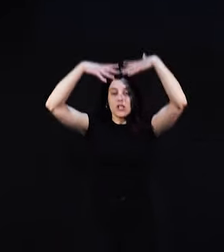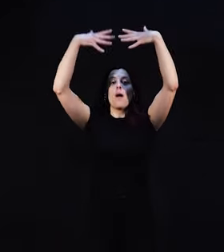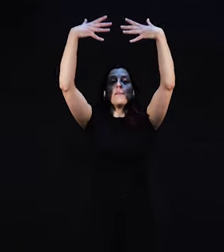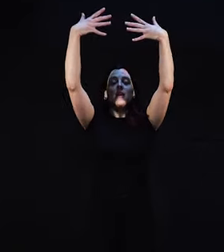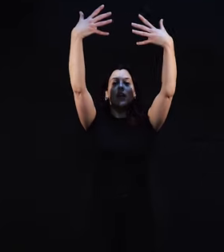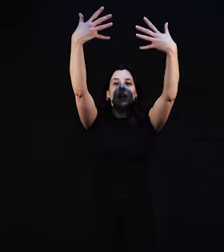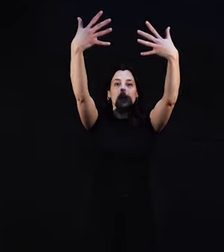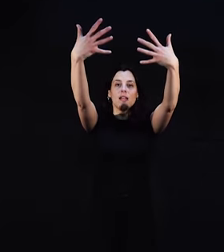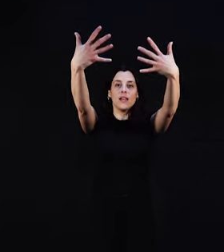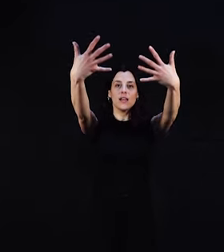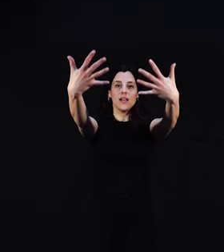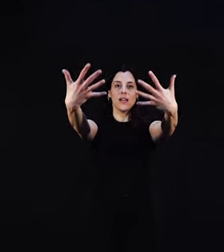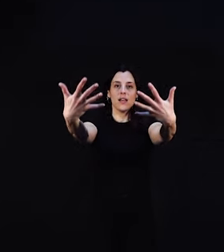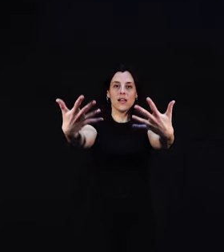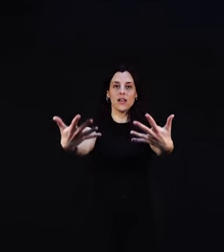el somni.